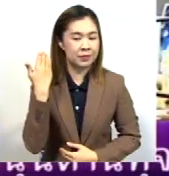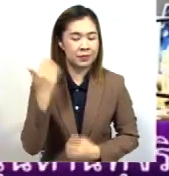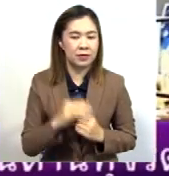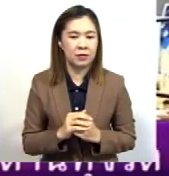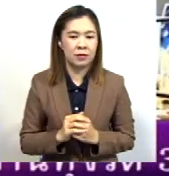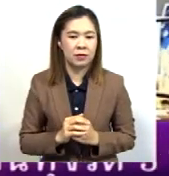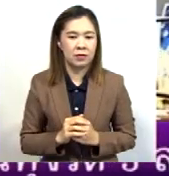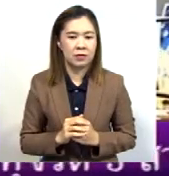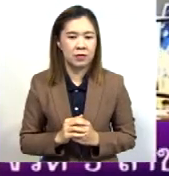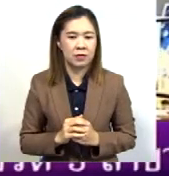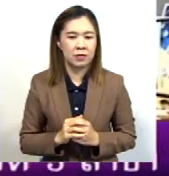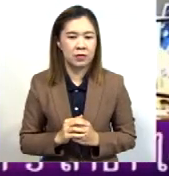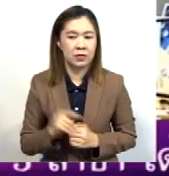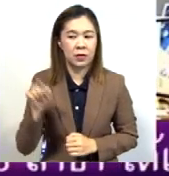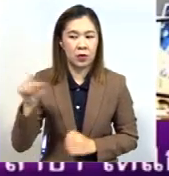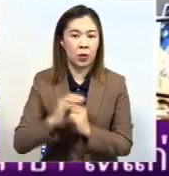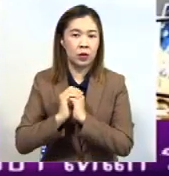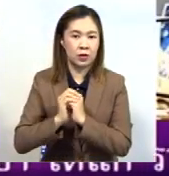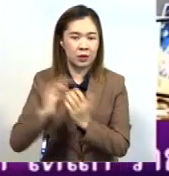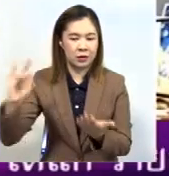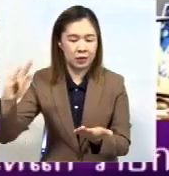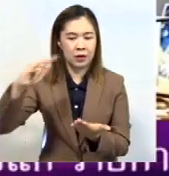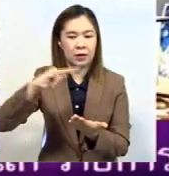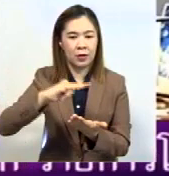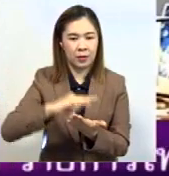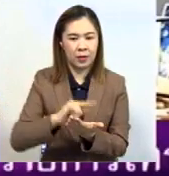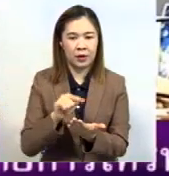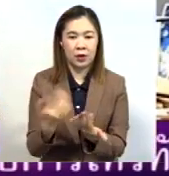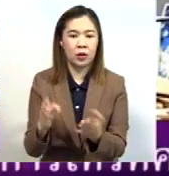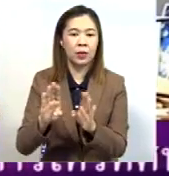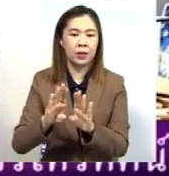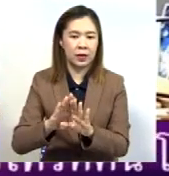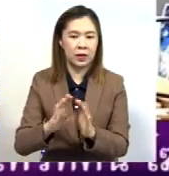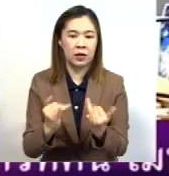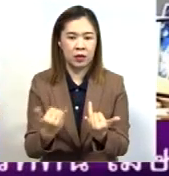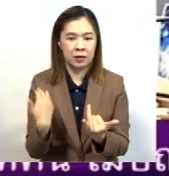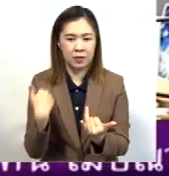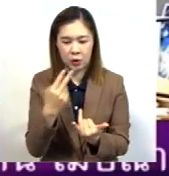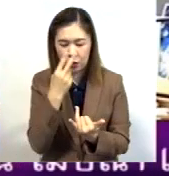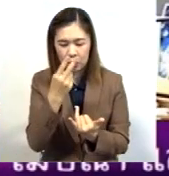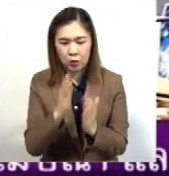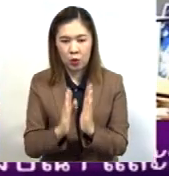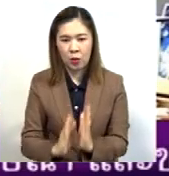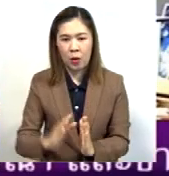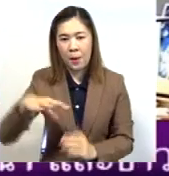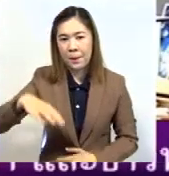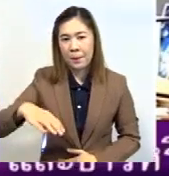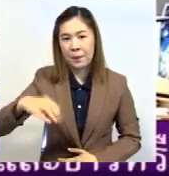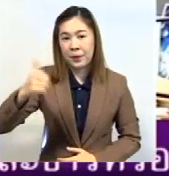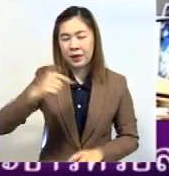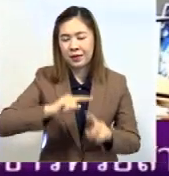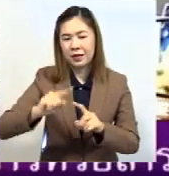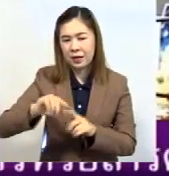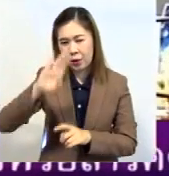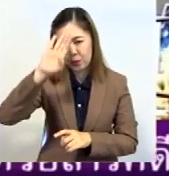การเดินทางจากประเทศต้นทางลดลงเพราะว่าการปิดสนามบินนะครับแต่ขณะเดียวกันก็มีการพบผู้ป่วยในเมืองอื่นซึ่งเราก็